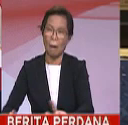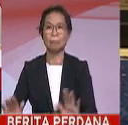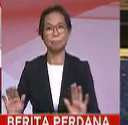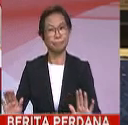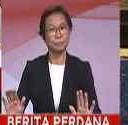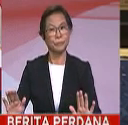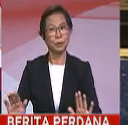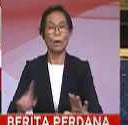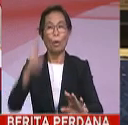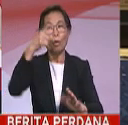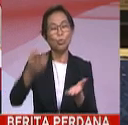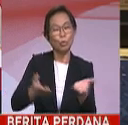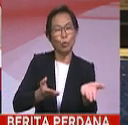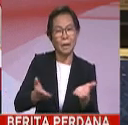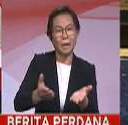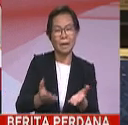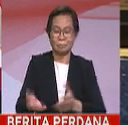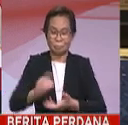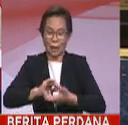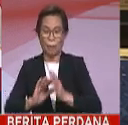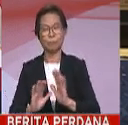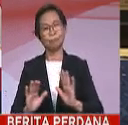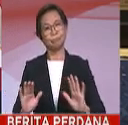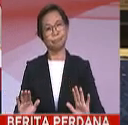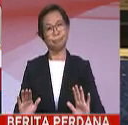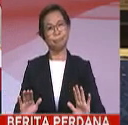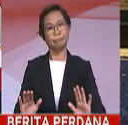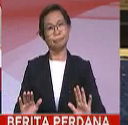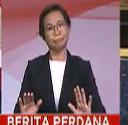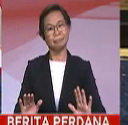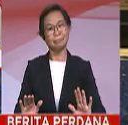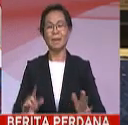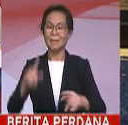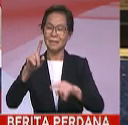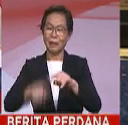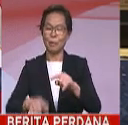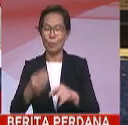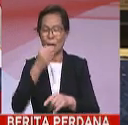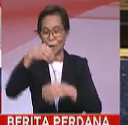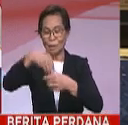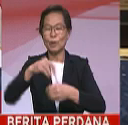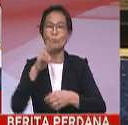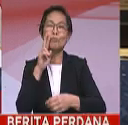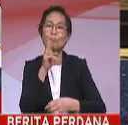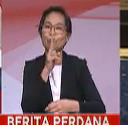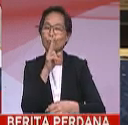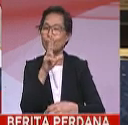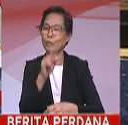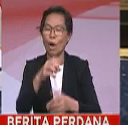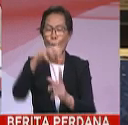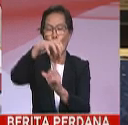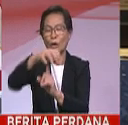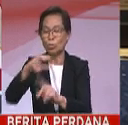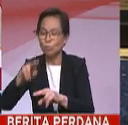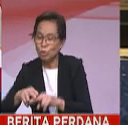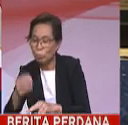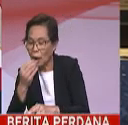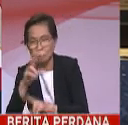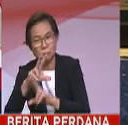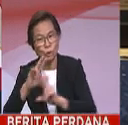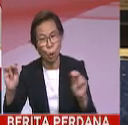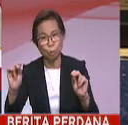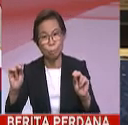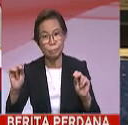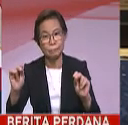hanya untuk perkhidmatan take away. Jadi tak boleh makan dalam kedai ataupun warung.